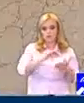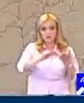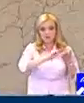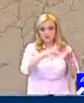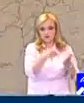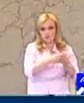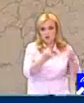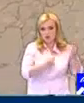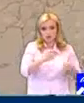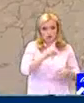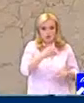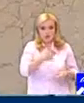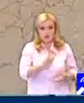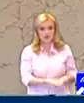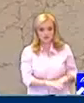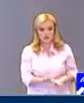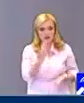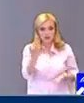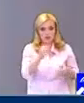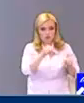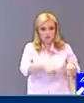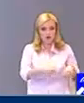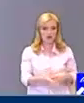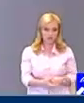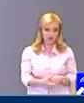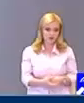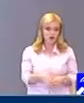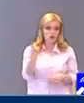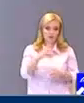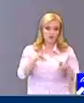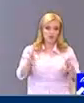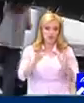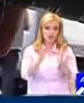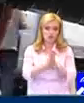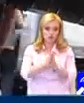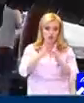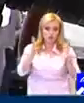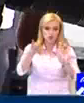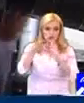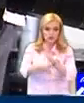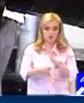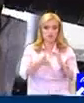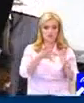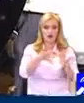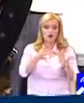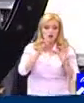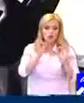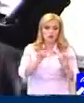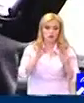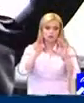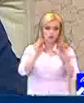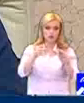este să examinați acest caz. Șeful executivului a cerut mai multă transparență la stabilirea prețurilor